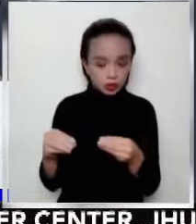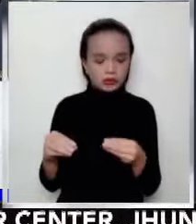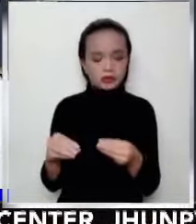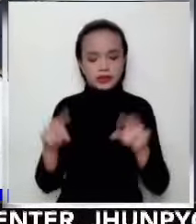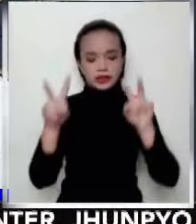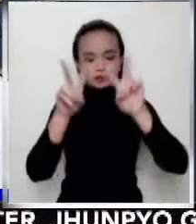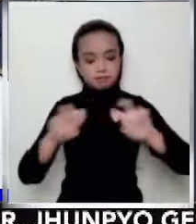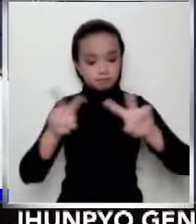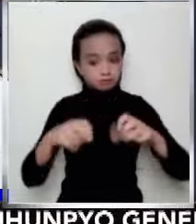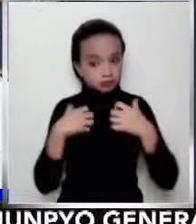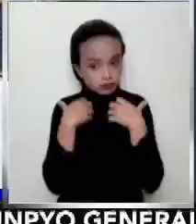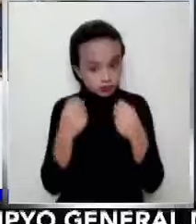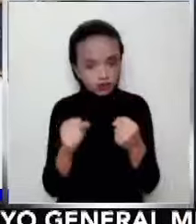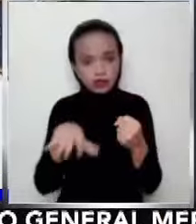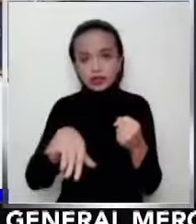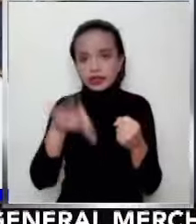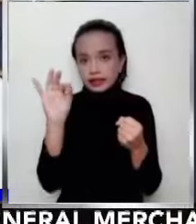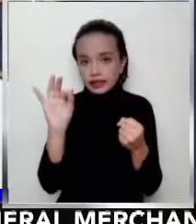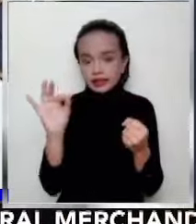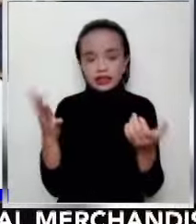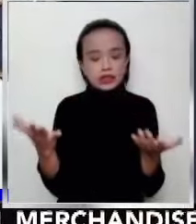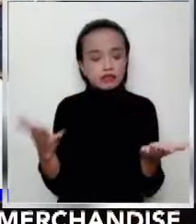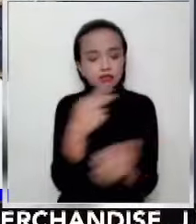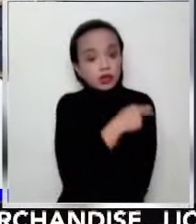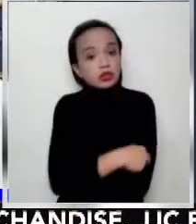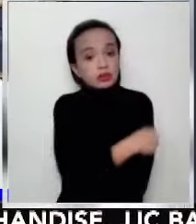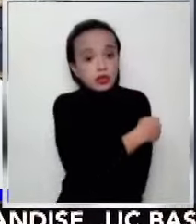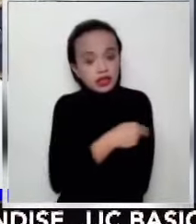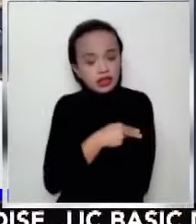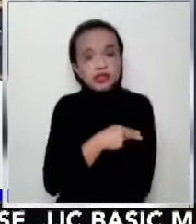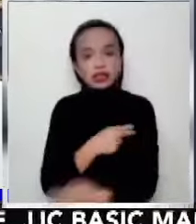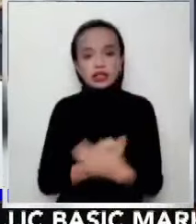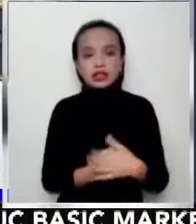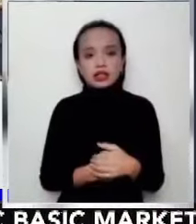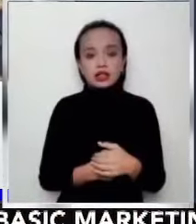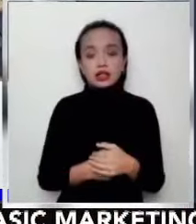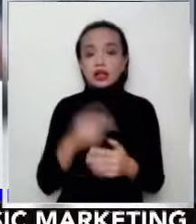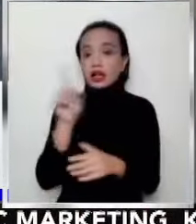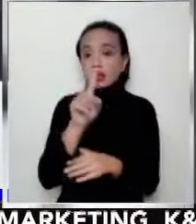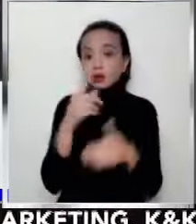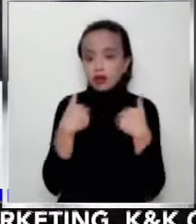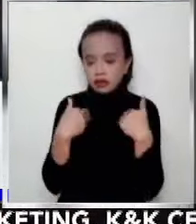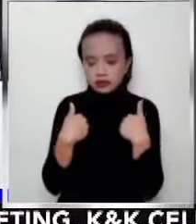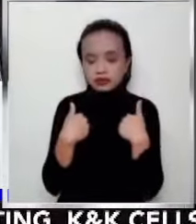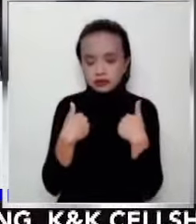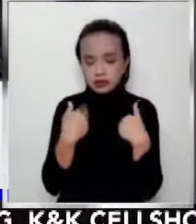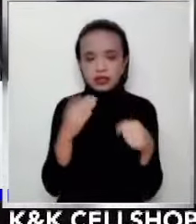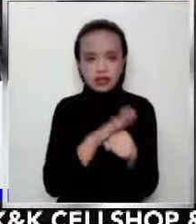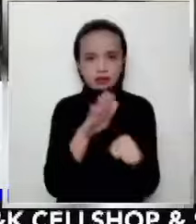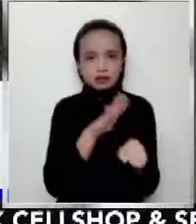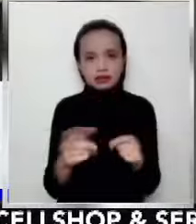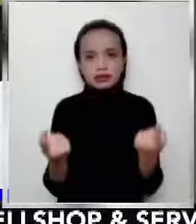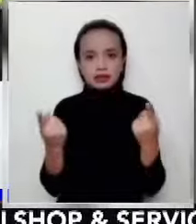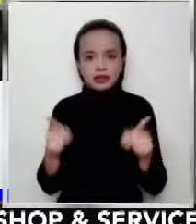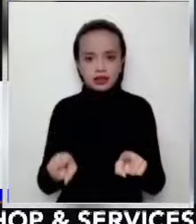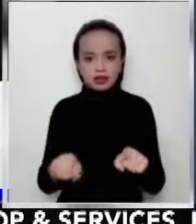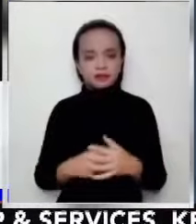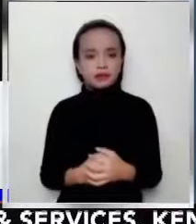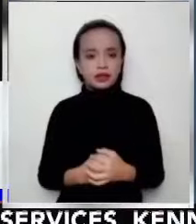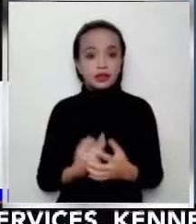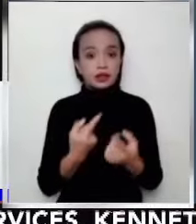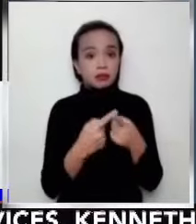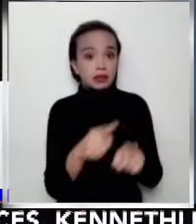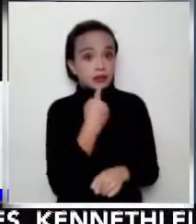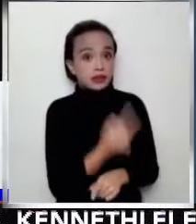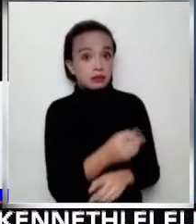ating hospital, lumalabas po na mayroon pong pangahali na nangyari. Pero depensa ng suspect, wala raw